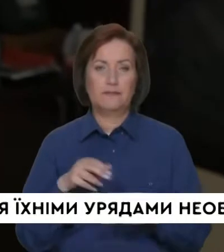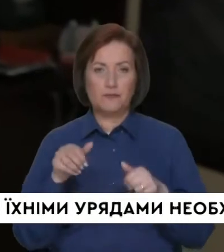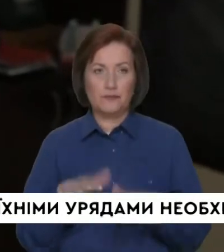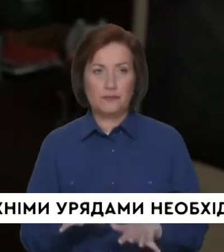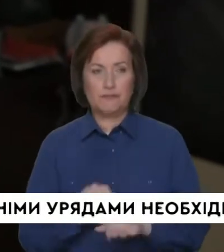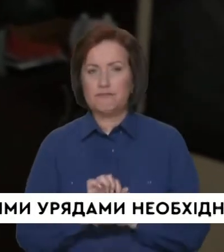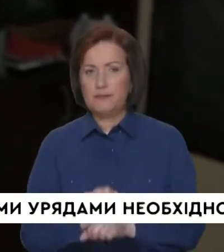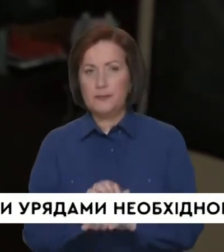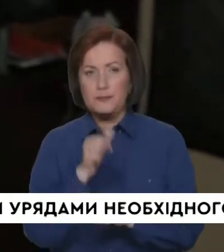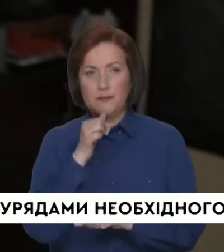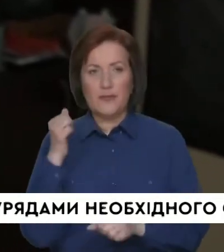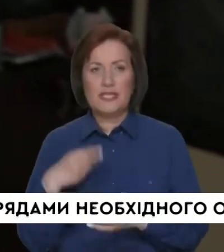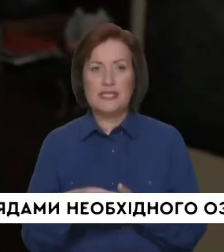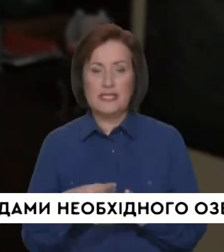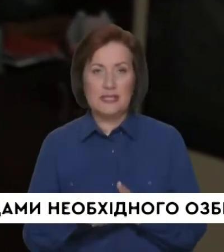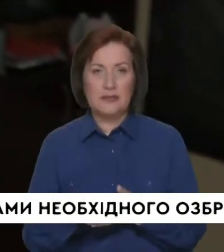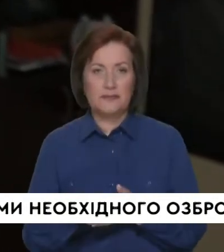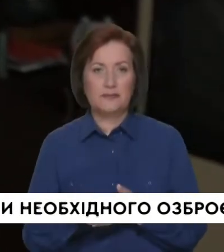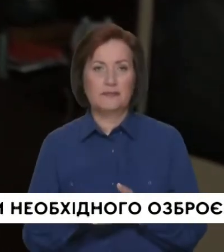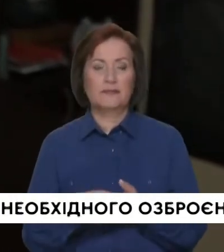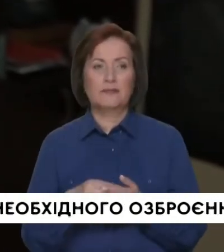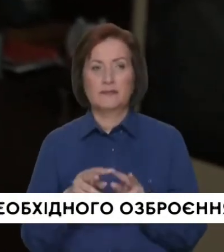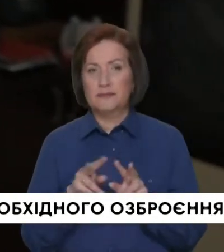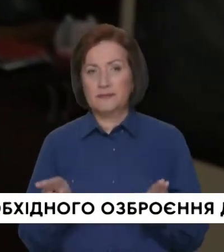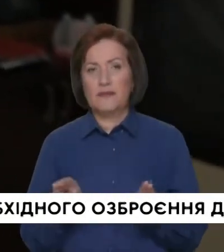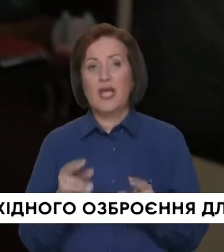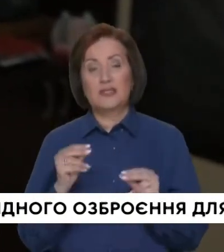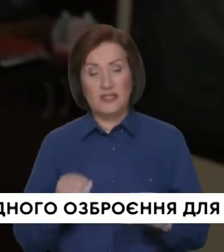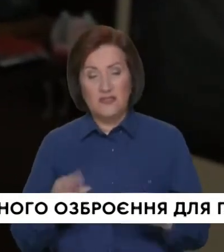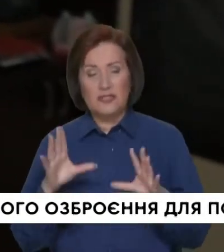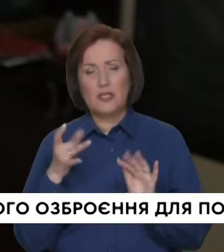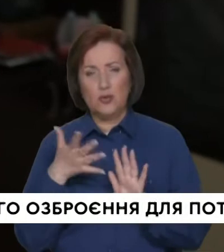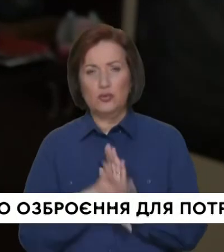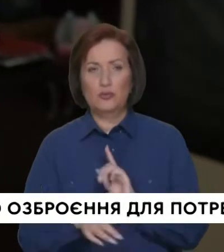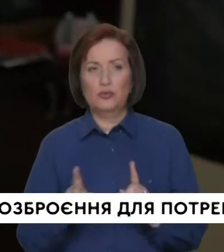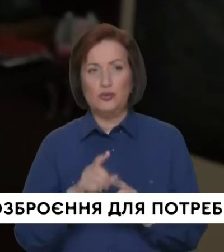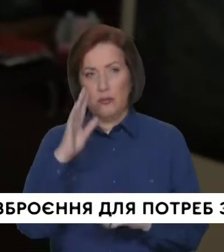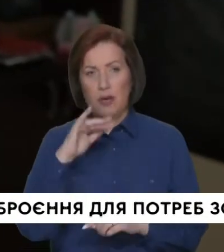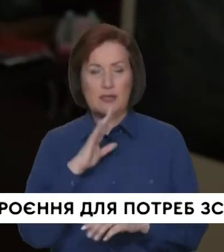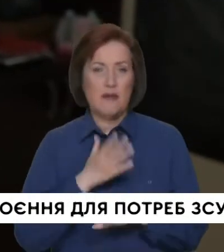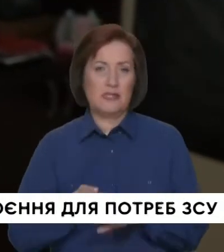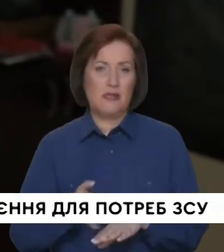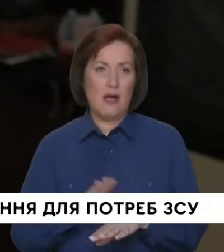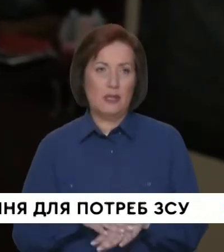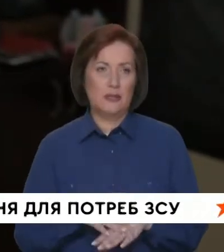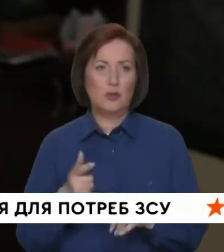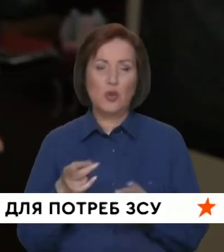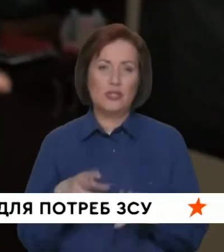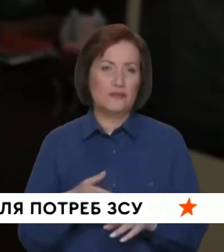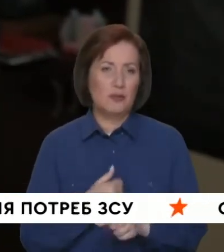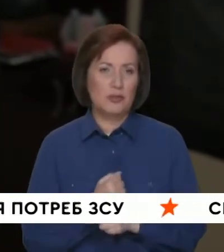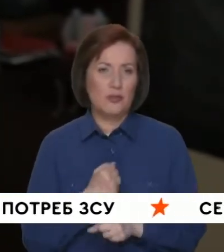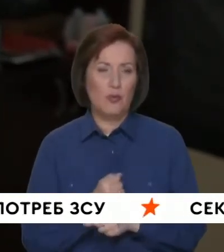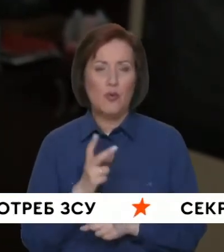просто заморозити минулорічні ціни. Ми розуміємо, що на все ціни виросли, але також розуміємо, що батькам складно, дехто лишився без